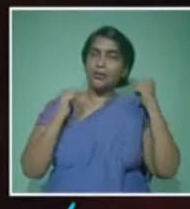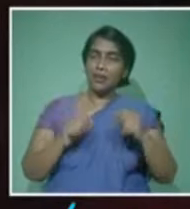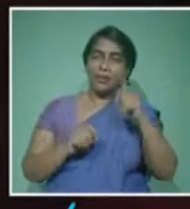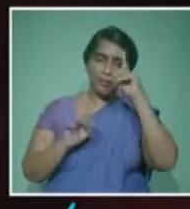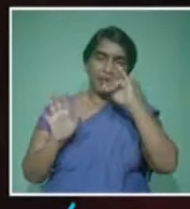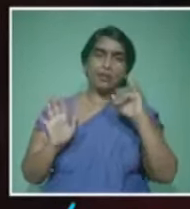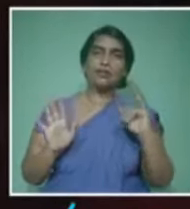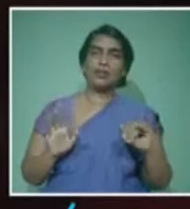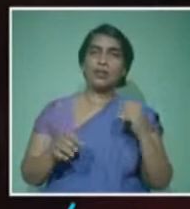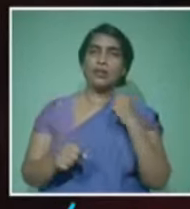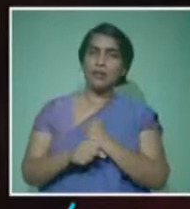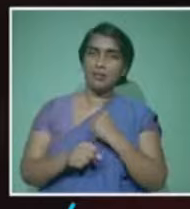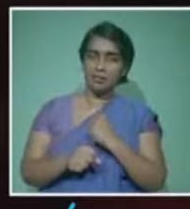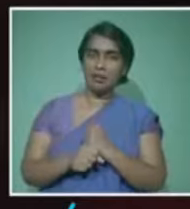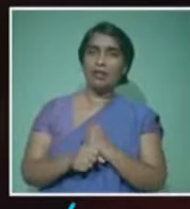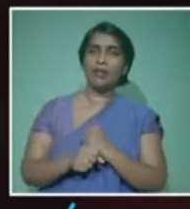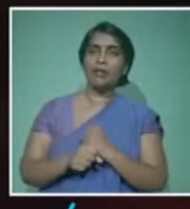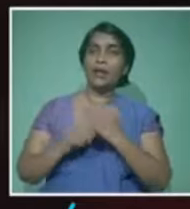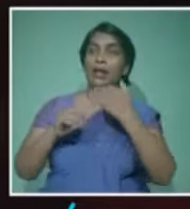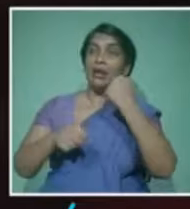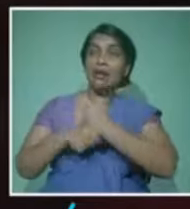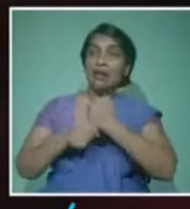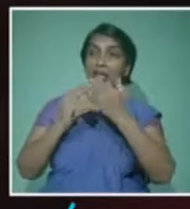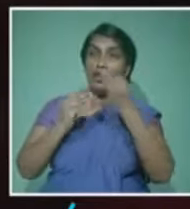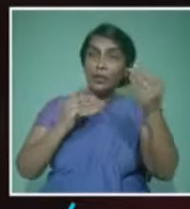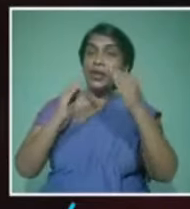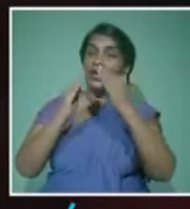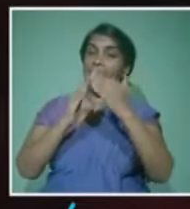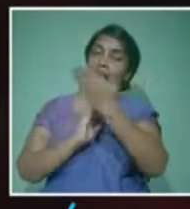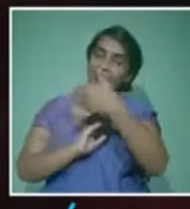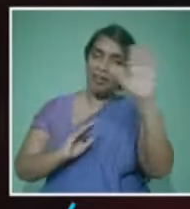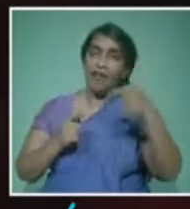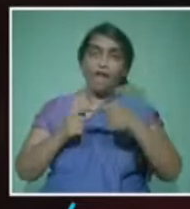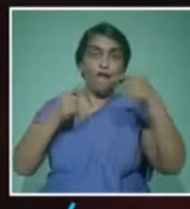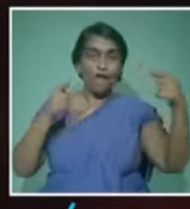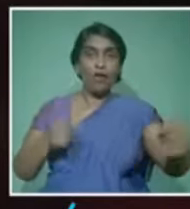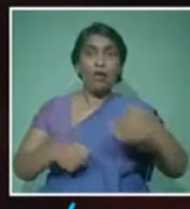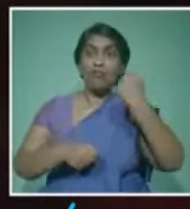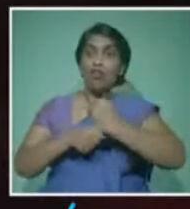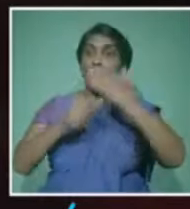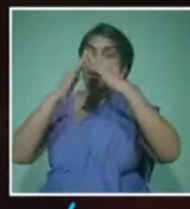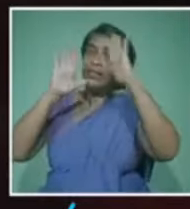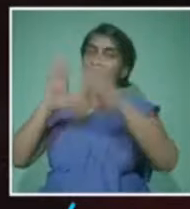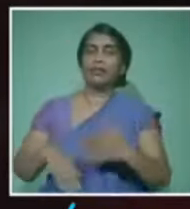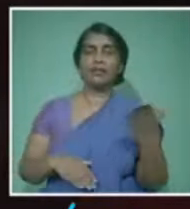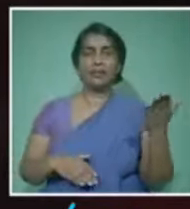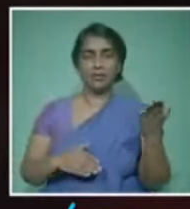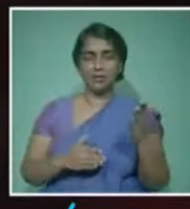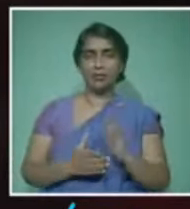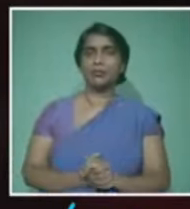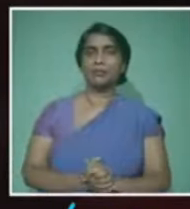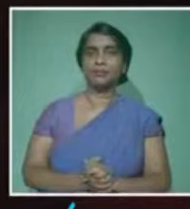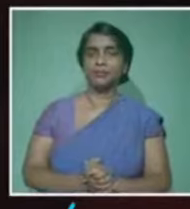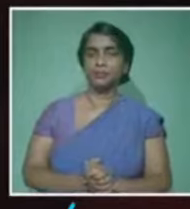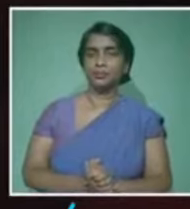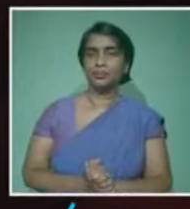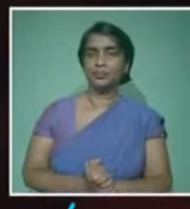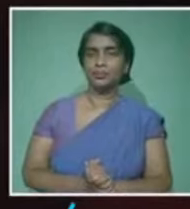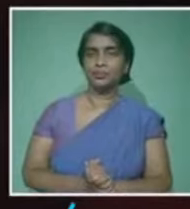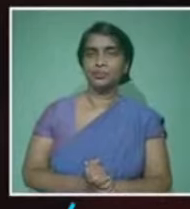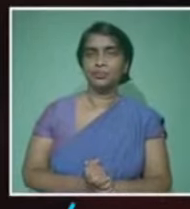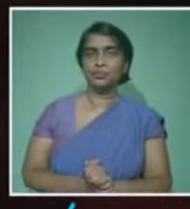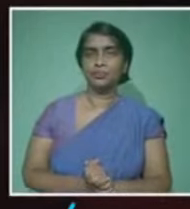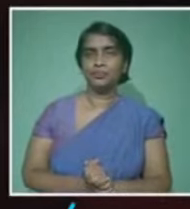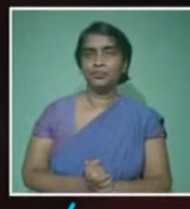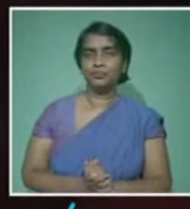6යිනේ. ආණ්ඩුවේ නිල නිවසෙන් එළියට යන්නකෝ. විපක්ෂේ ඉන්නේ. ආණ්ඩුවේ නිල නිවස තාම ඉන්නේ. භවංශයේ කරව මාස්තුමා. නිල නිවස තාම ඉන්නේ.